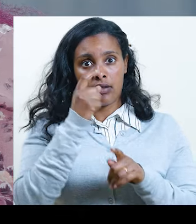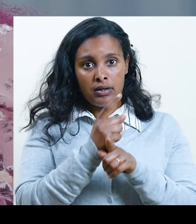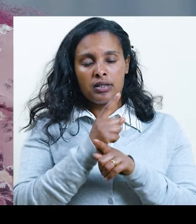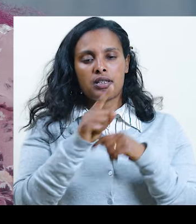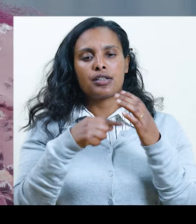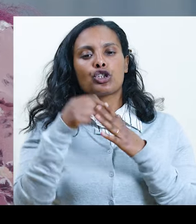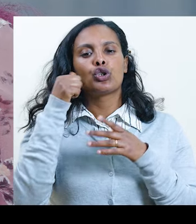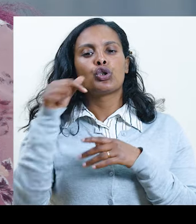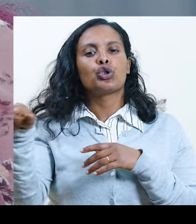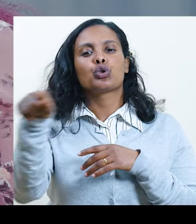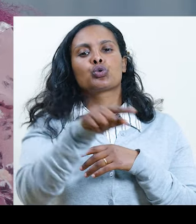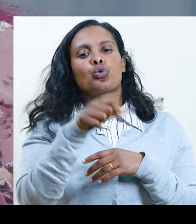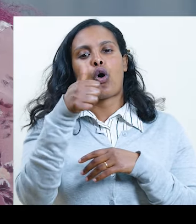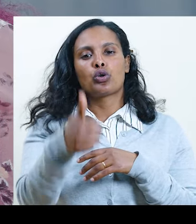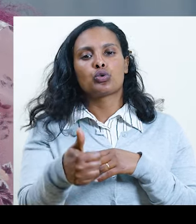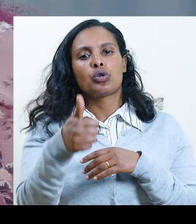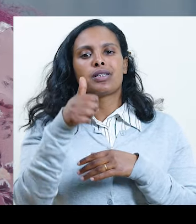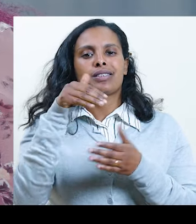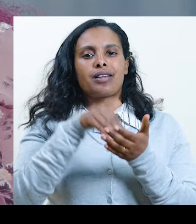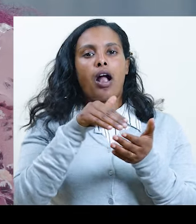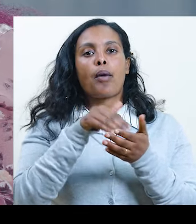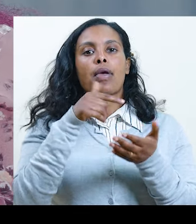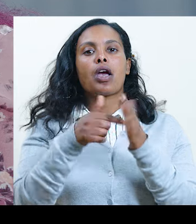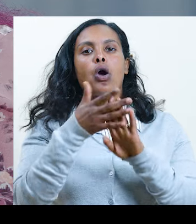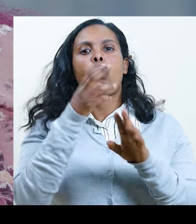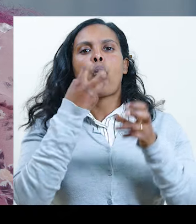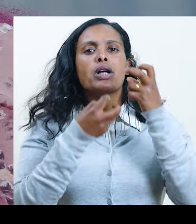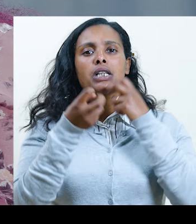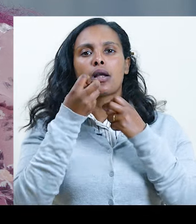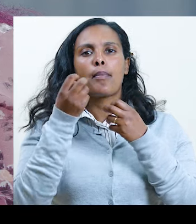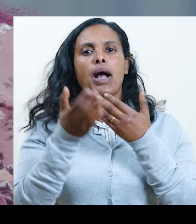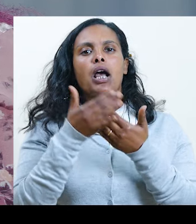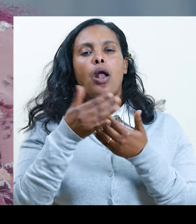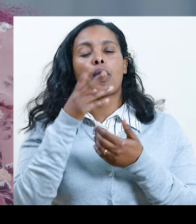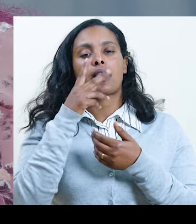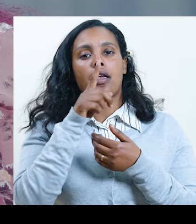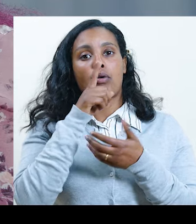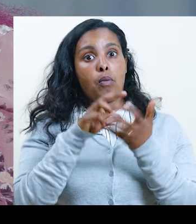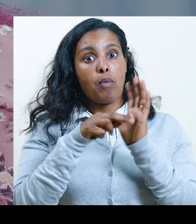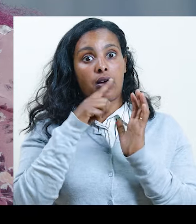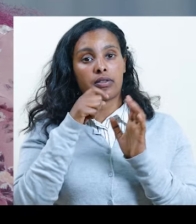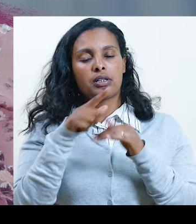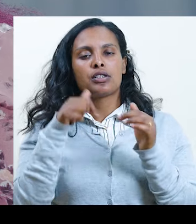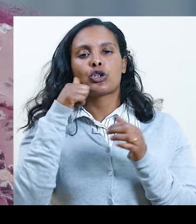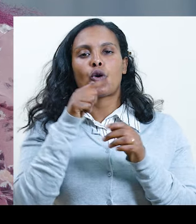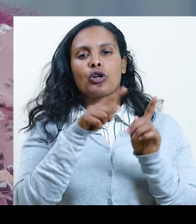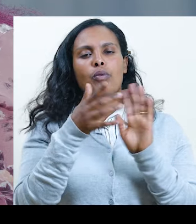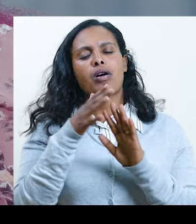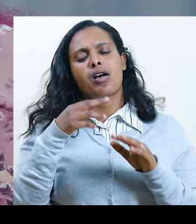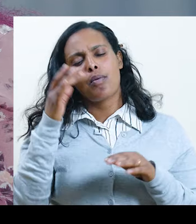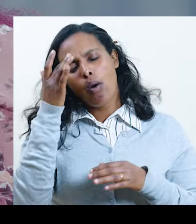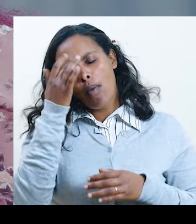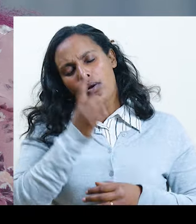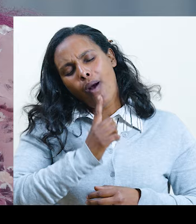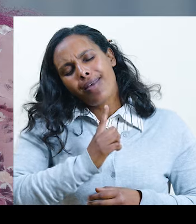ነኝ አይደለ? ስለዚህ እነሱም ራሱ ሲደጋገም ይህ ወንጀል በቀላሉ እየታየ ነው ያለው። ሴቷም